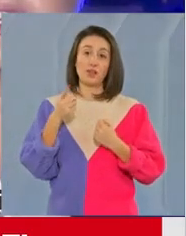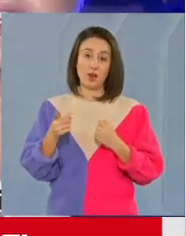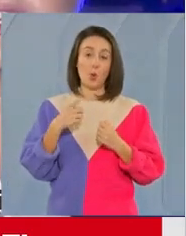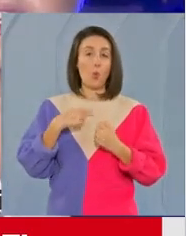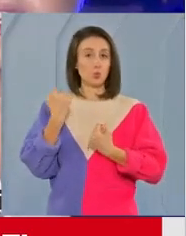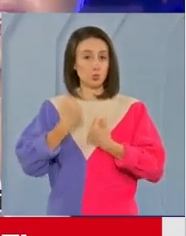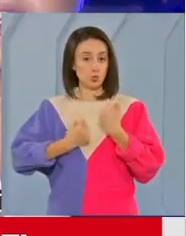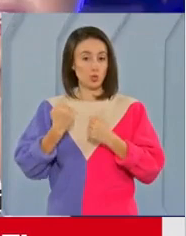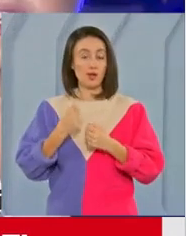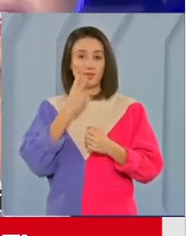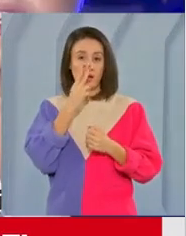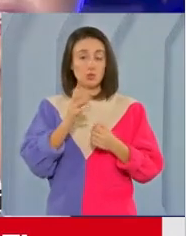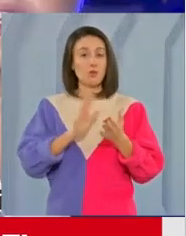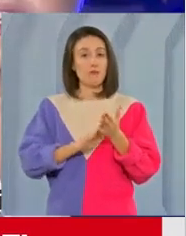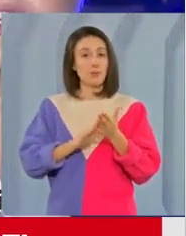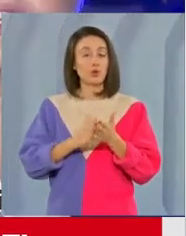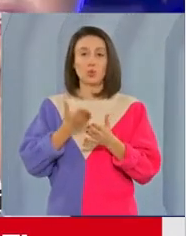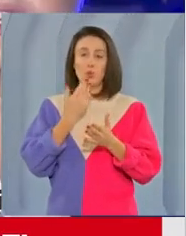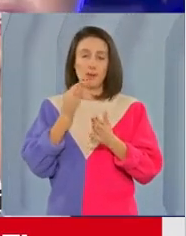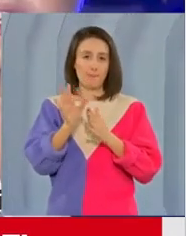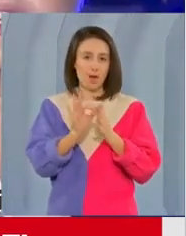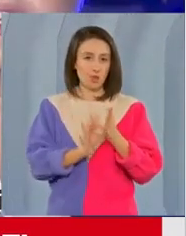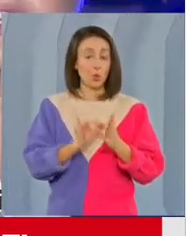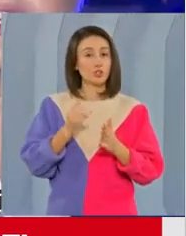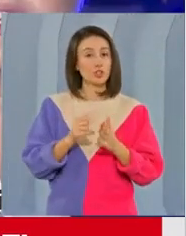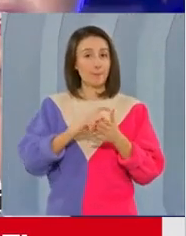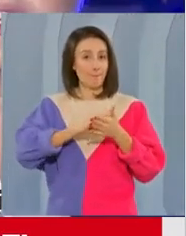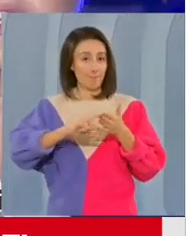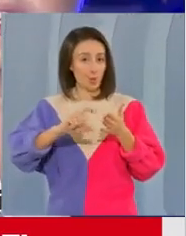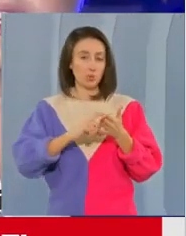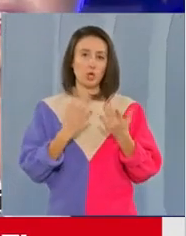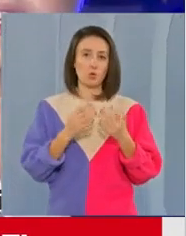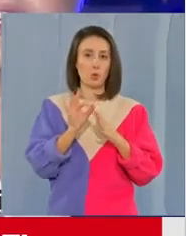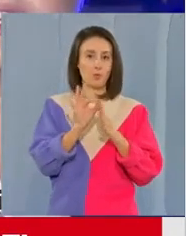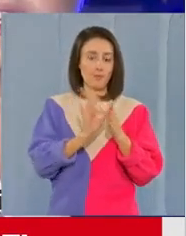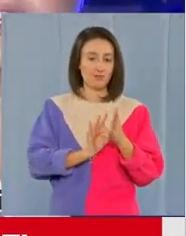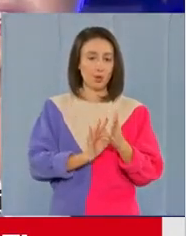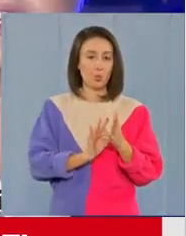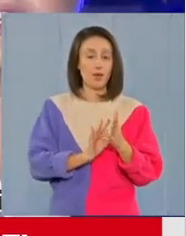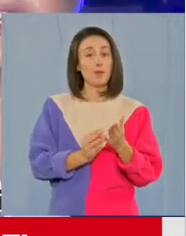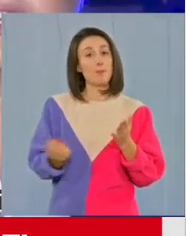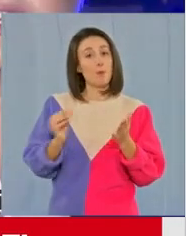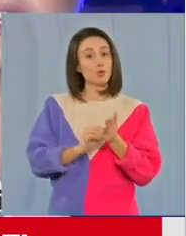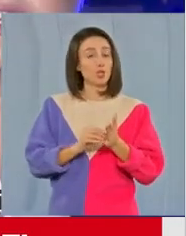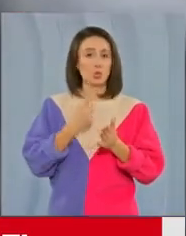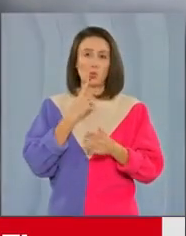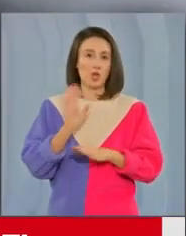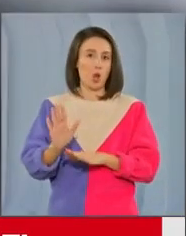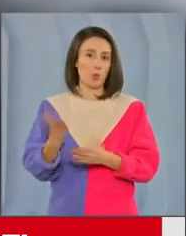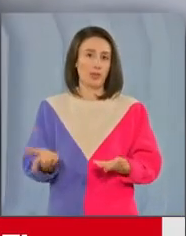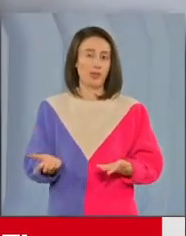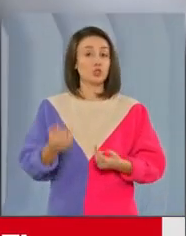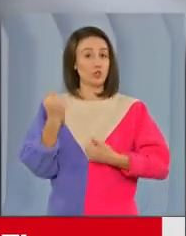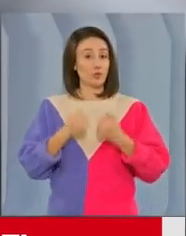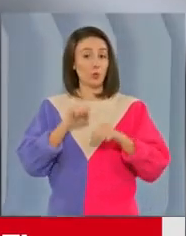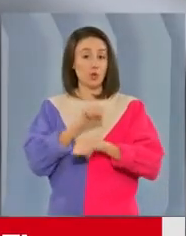îl conducea, a reieșit faptul că nu este înmatriculat, iar plăcuțele cu numărul de înmatriculare montate nu îi aparțin. Șoferul